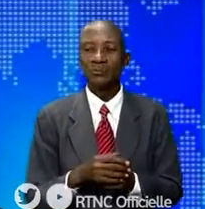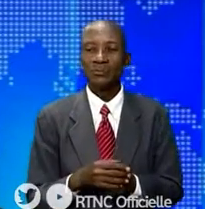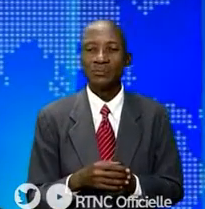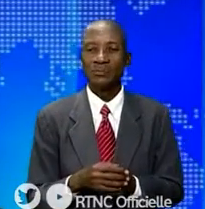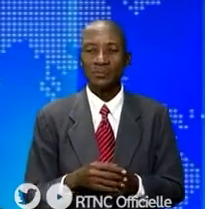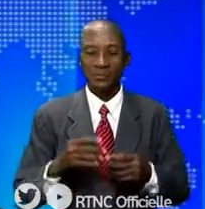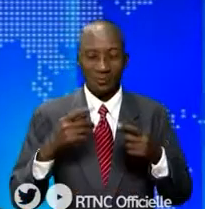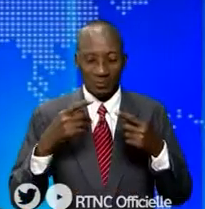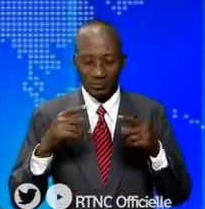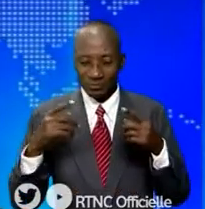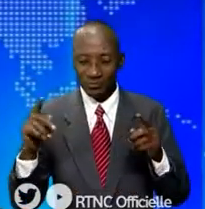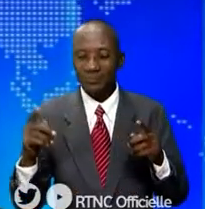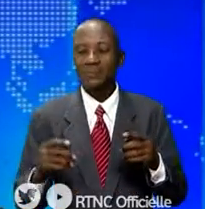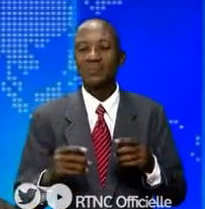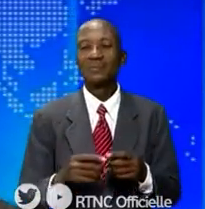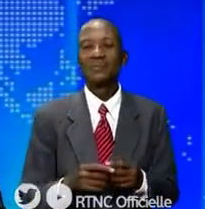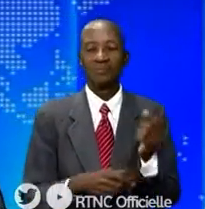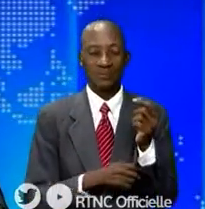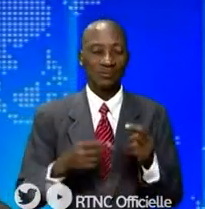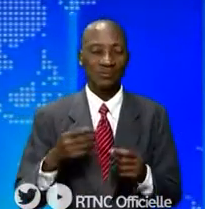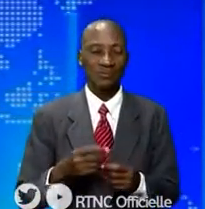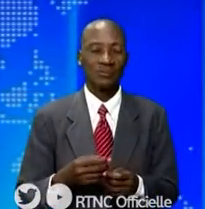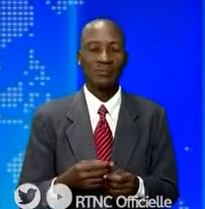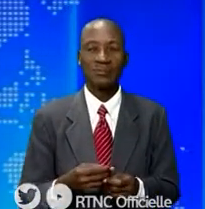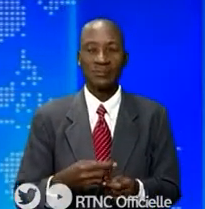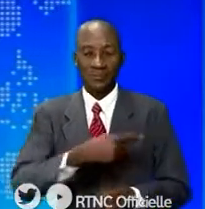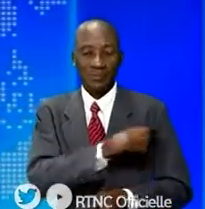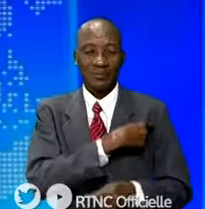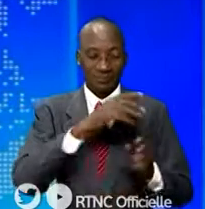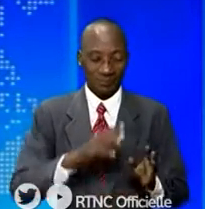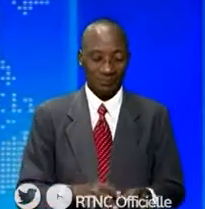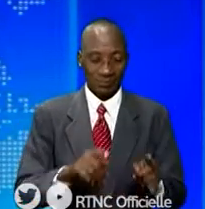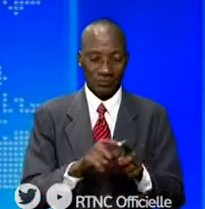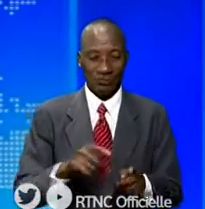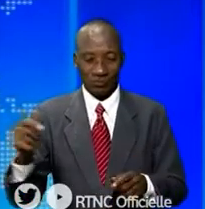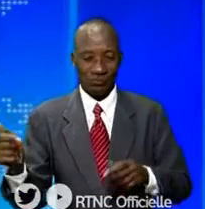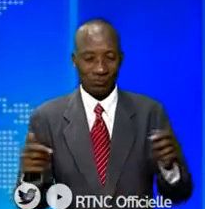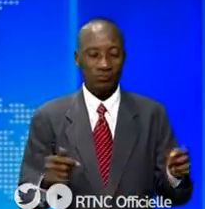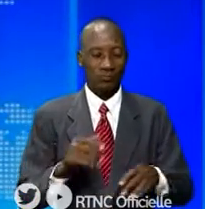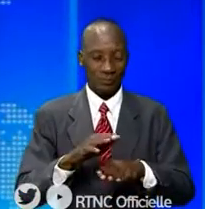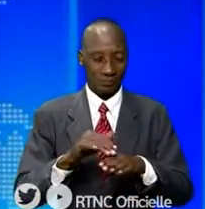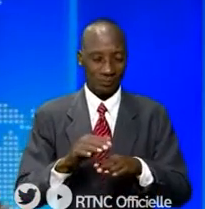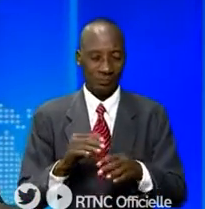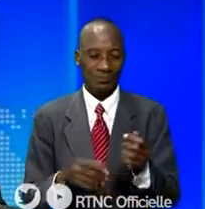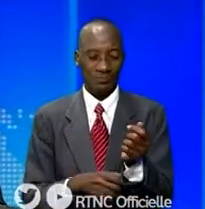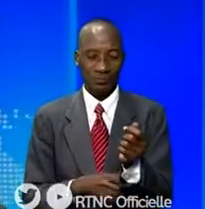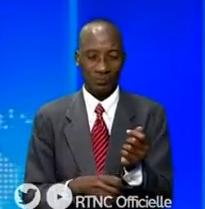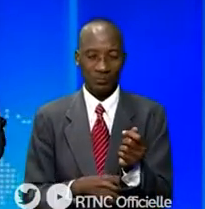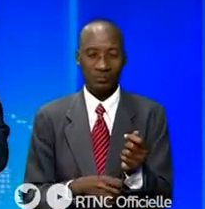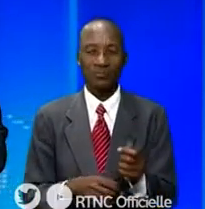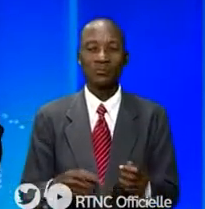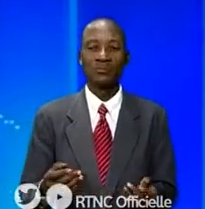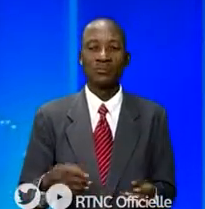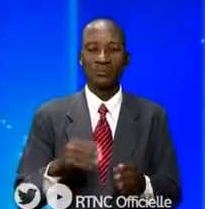de Ndjili, y résidant ou ayant résidé, à une réunion de concertation demain mardi 23 juin 2020 à 17h à la